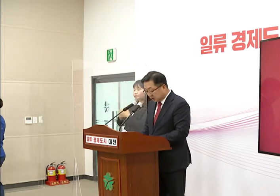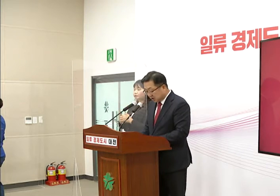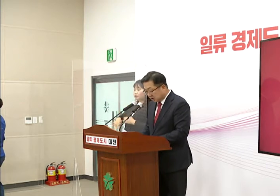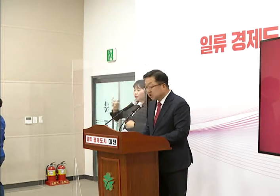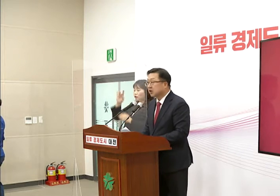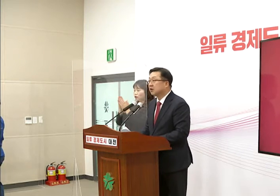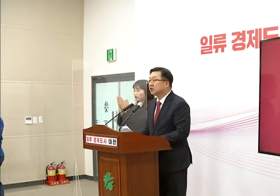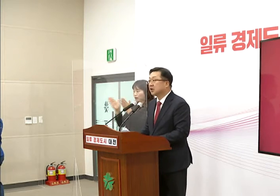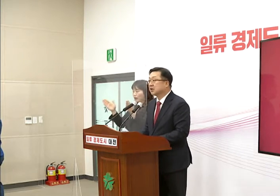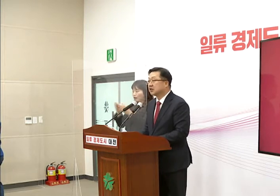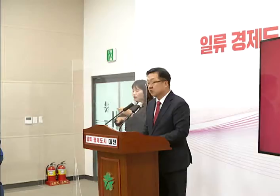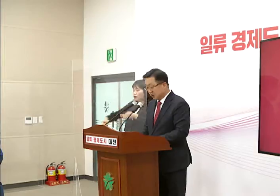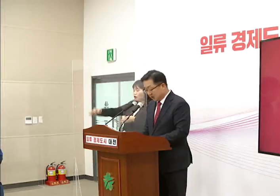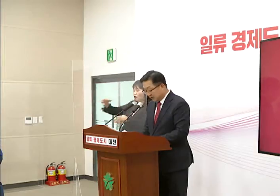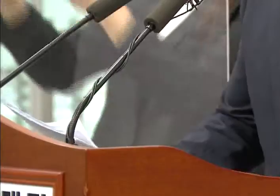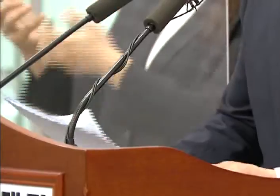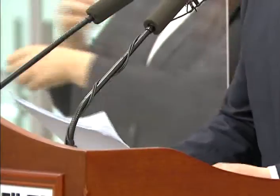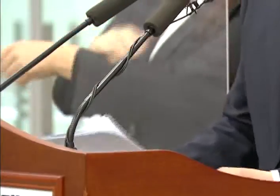등은 결정한 것이 없다고 밝혔습니다